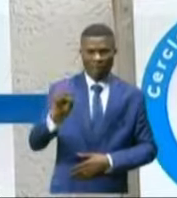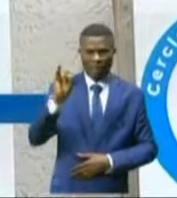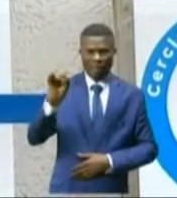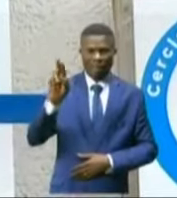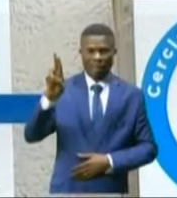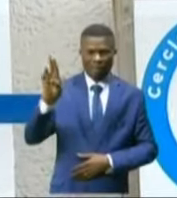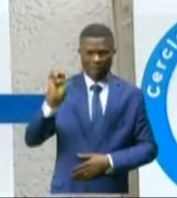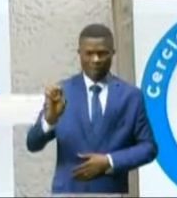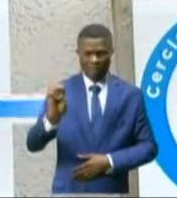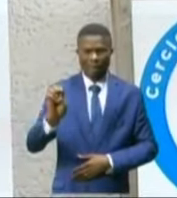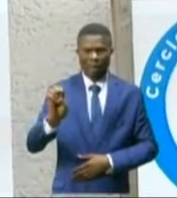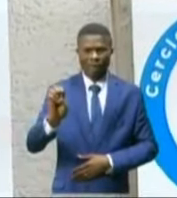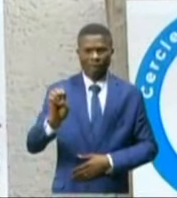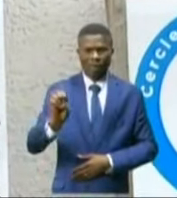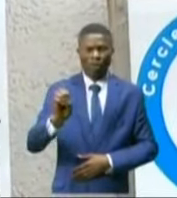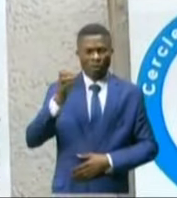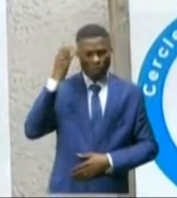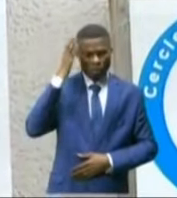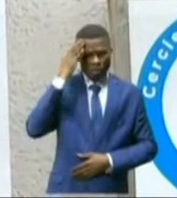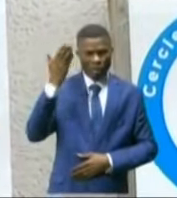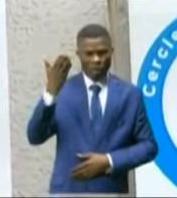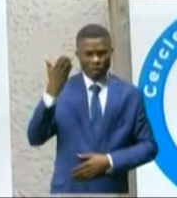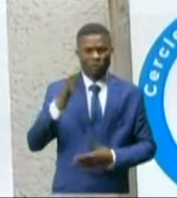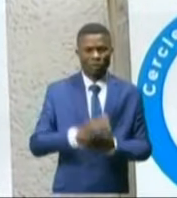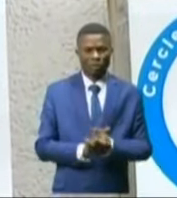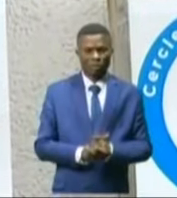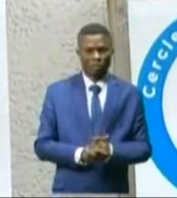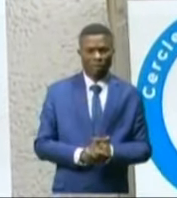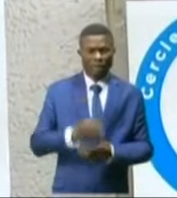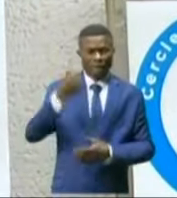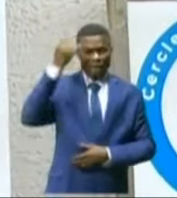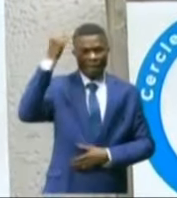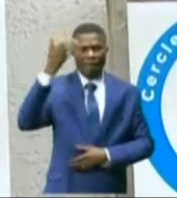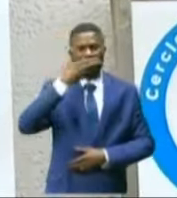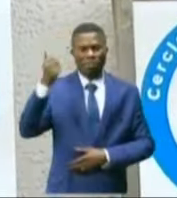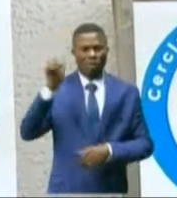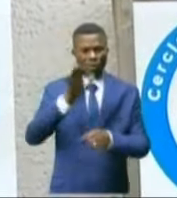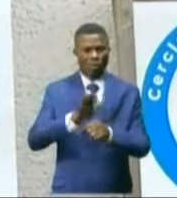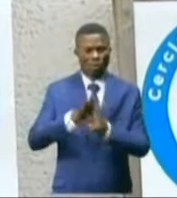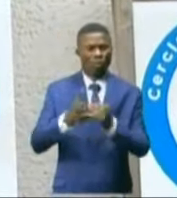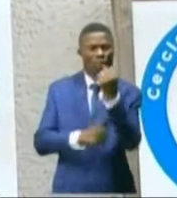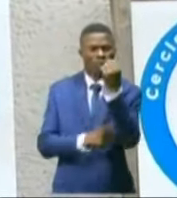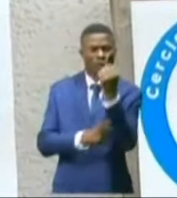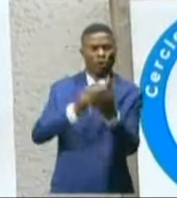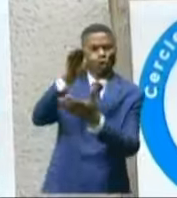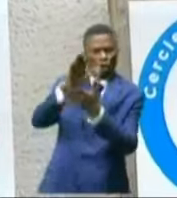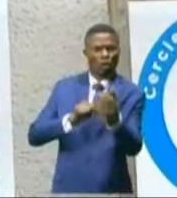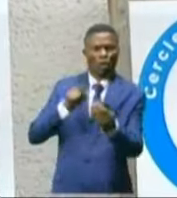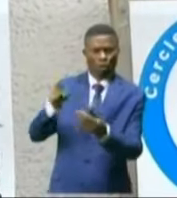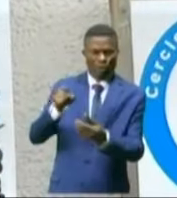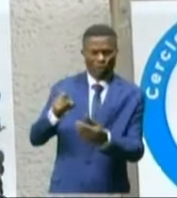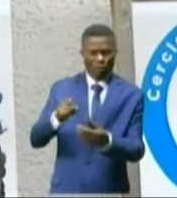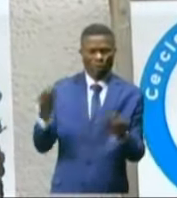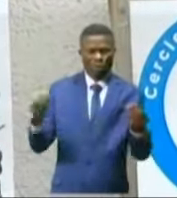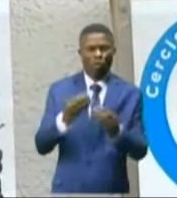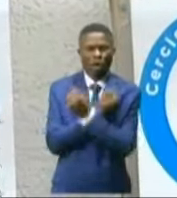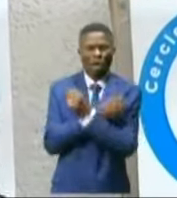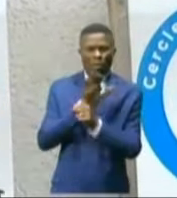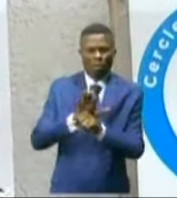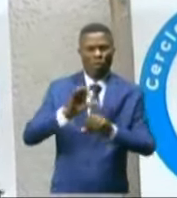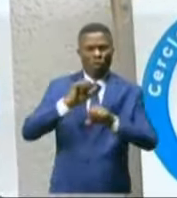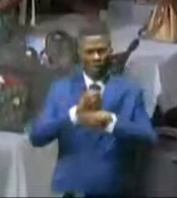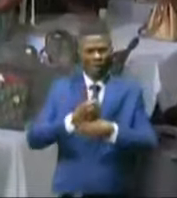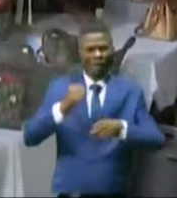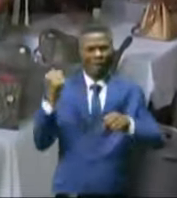Ayam Fumupembe, de rose mémoire, une grande inspiration pour plusieurs économistes et entrepreneurs congolais aujourd'hui